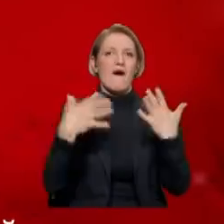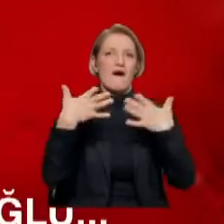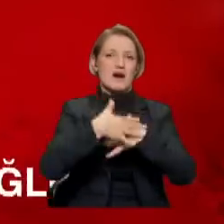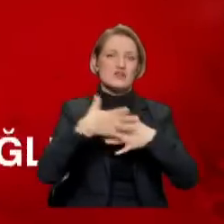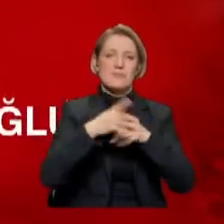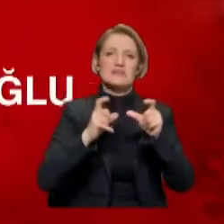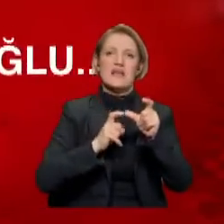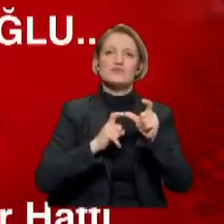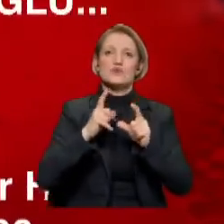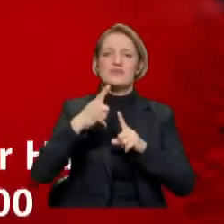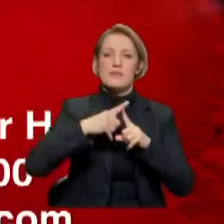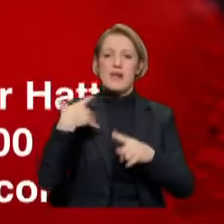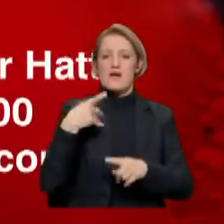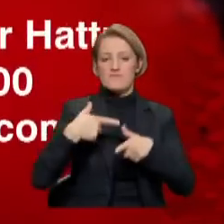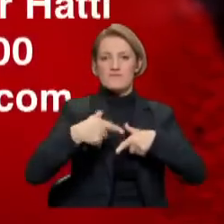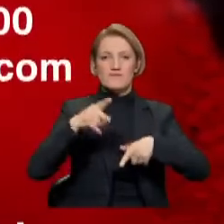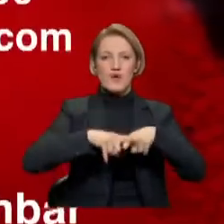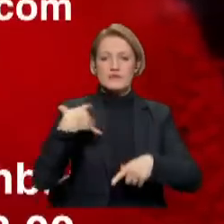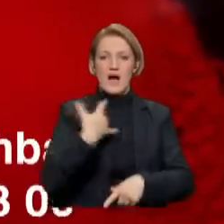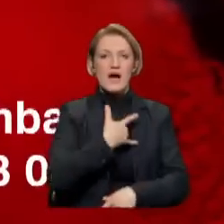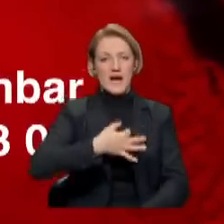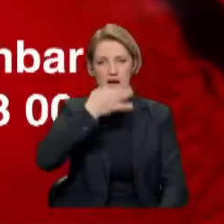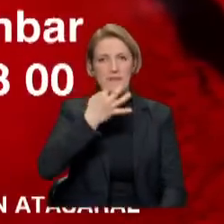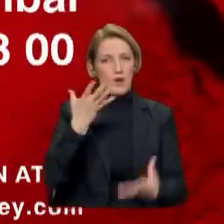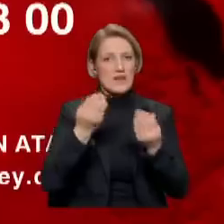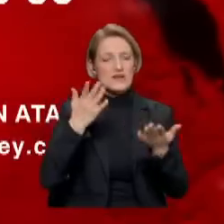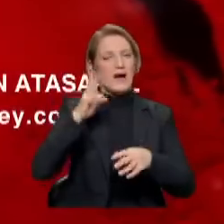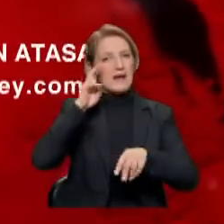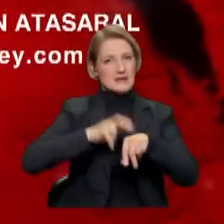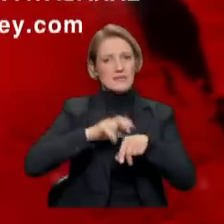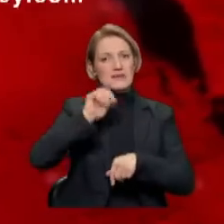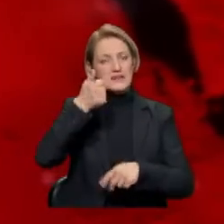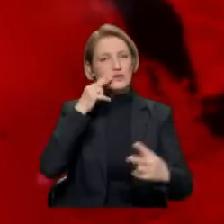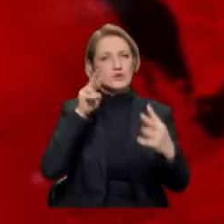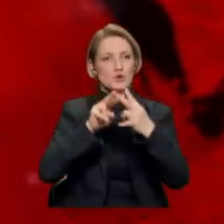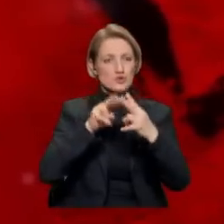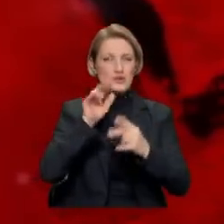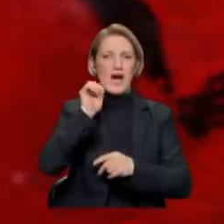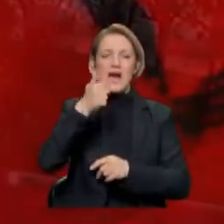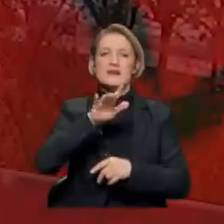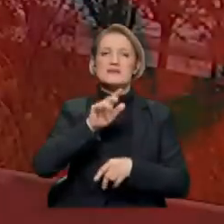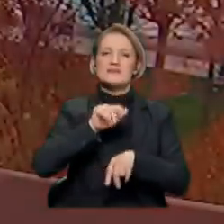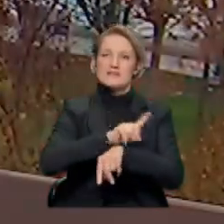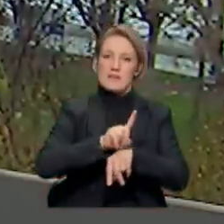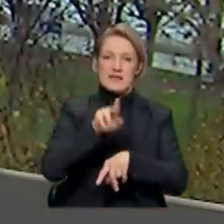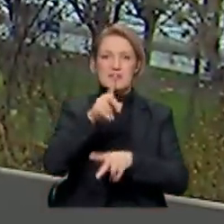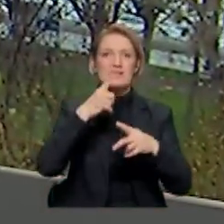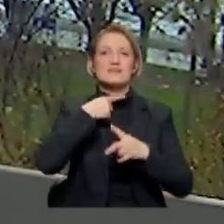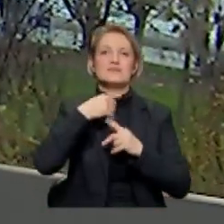akşam Selçuk Tepeli ile Fox Ana Haber bülteninde olacak. Hatırlatalım. Yarın sabah görüşürüz. Kapatırken her zamanki gibi teşekkürümü